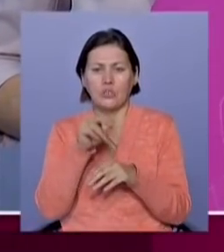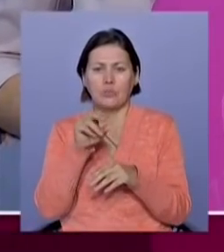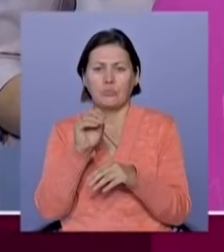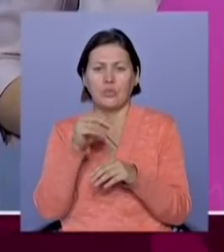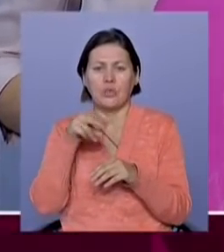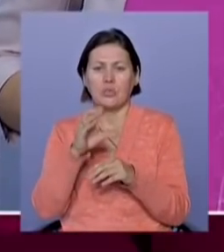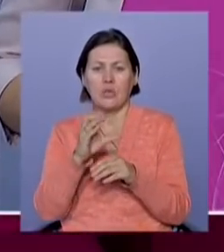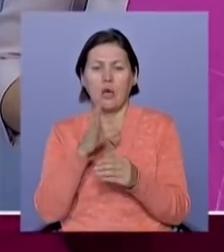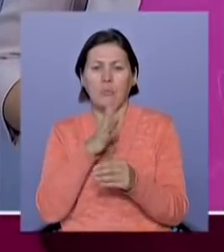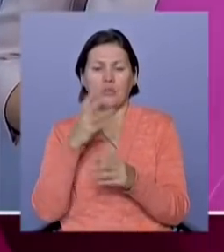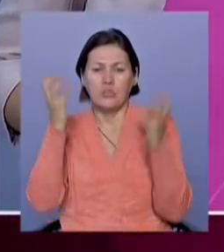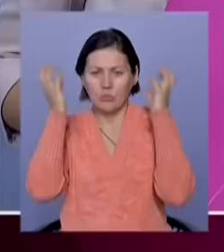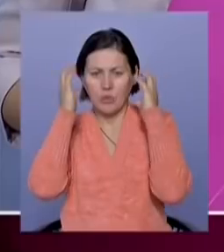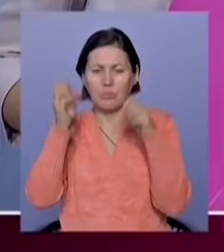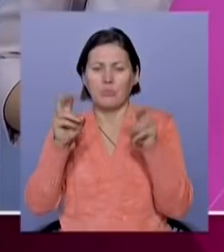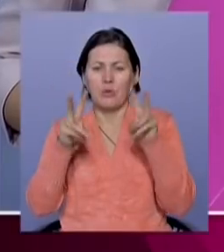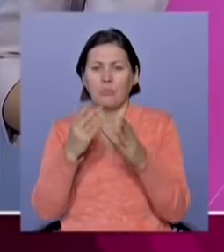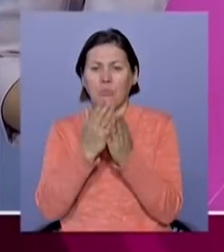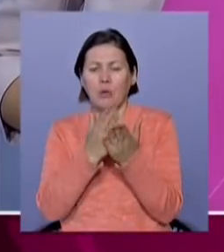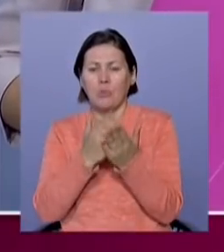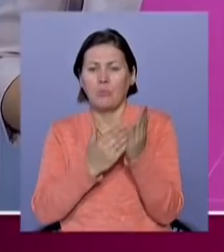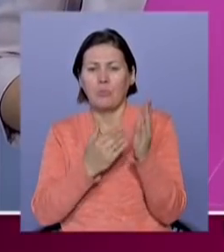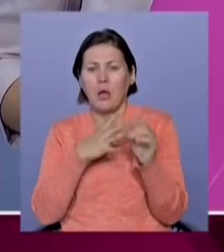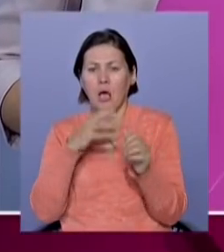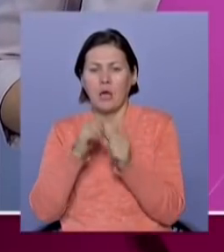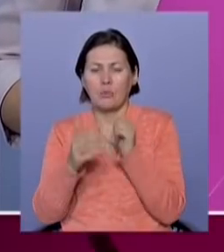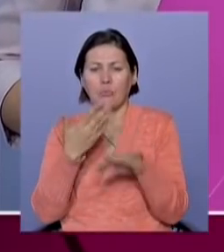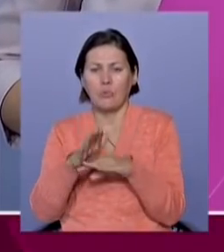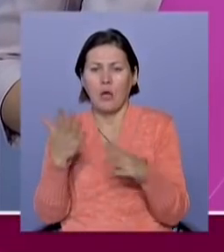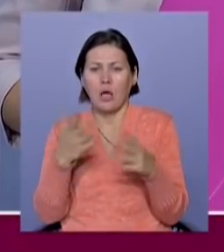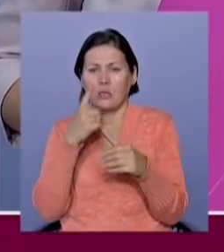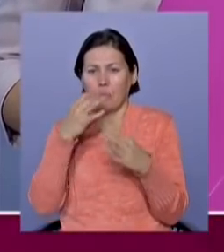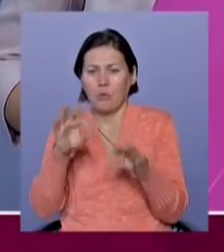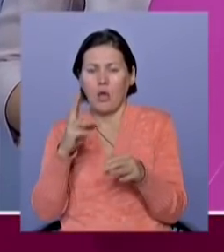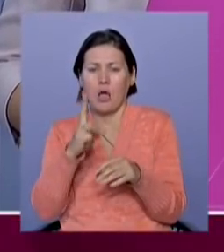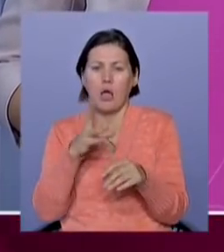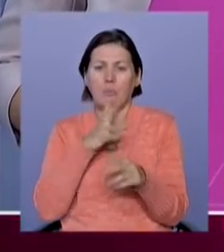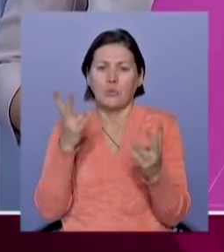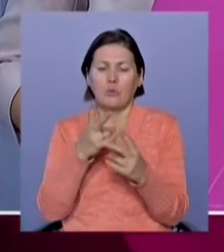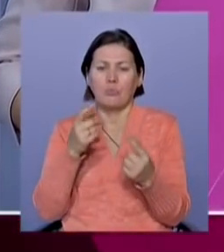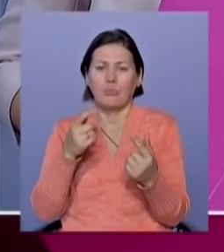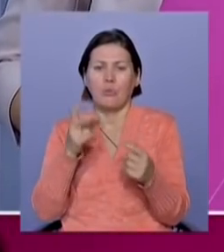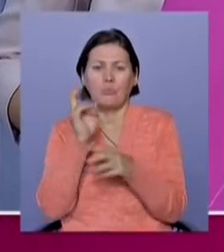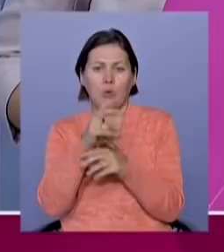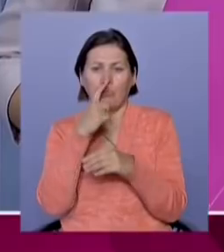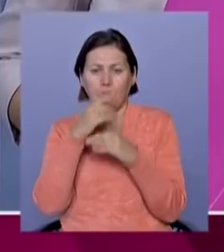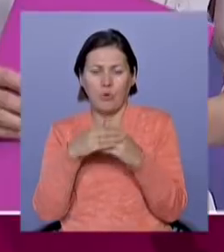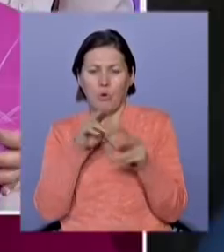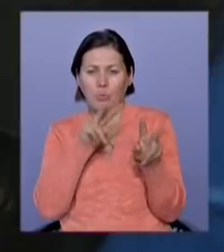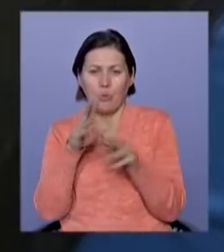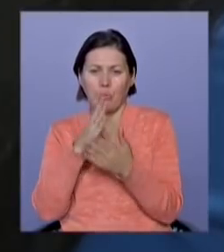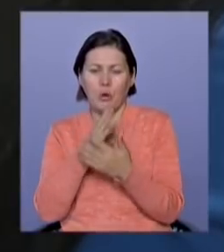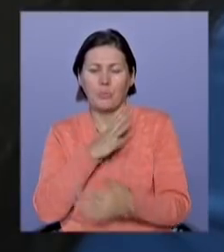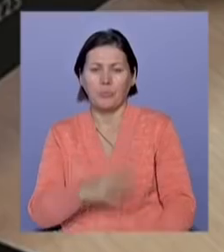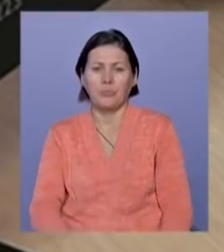орнатылған. Яғни диспетчерлер арнайы бағдарлама арқылы әр көліктің қайсысы бос, қайсысы тиісті орынға жеткенін көріп отырады.